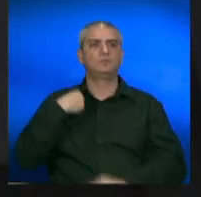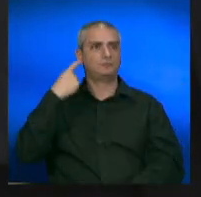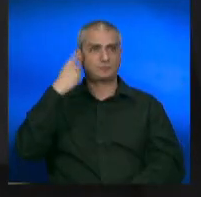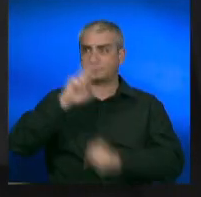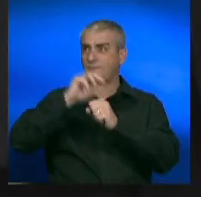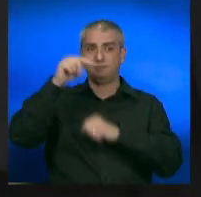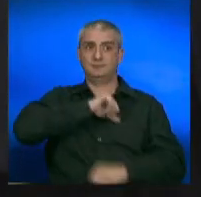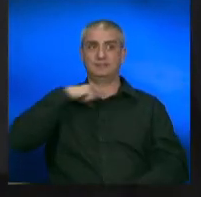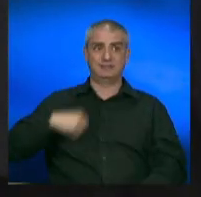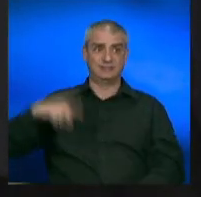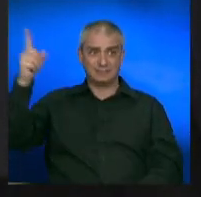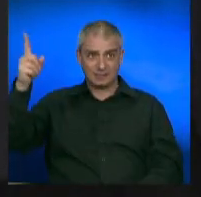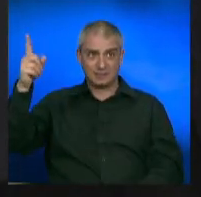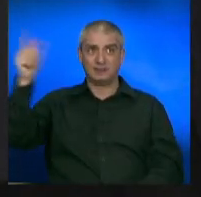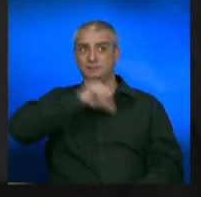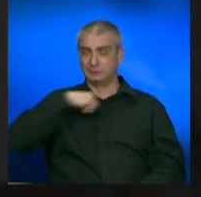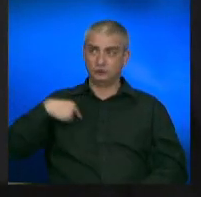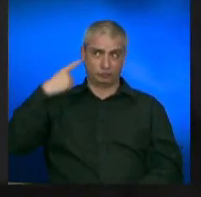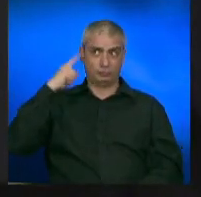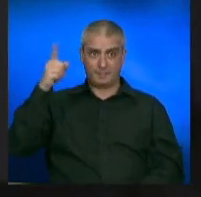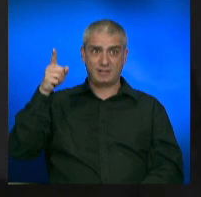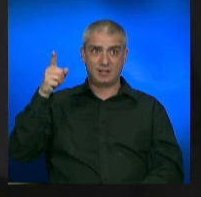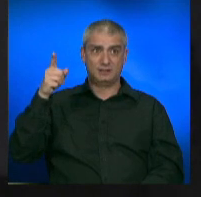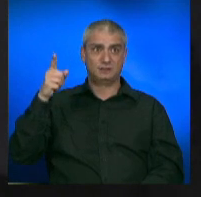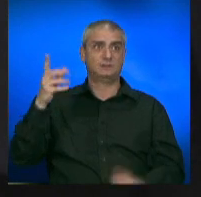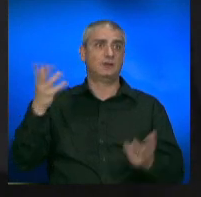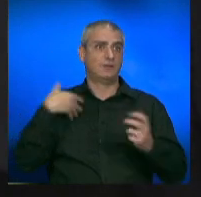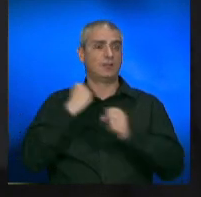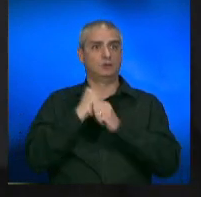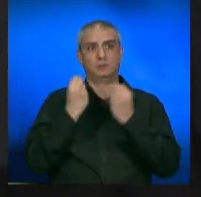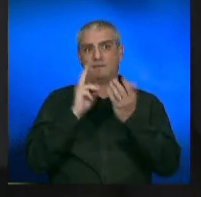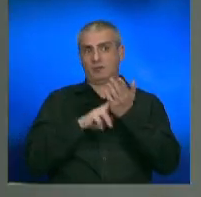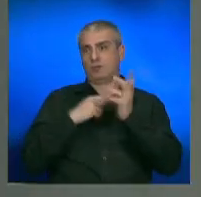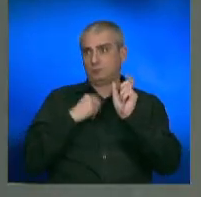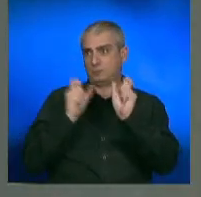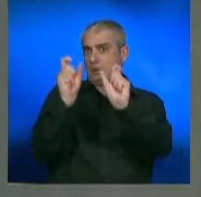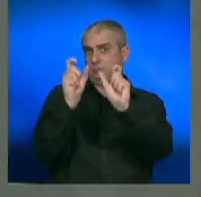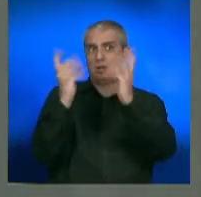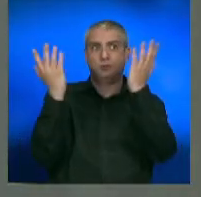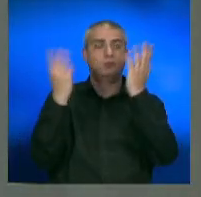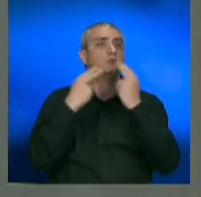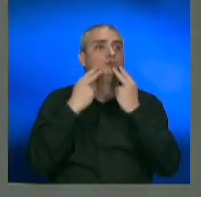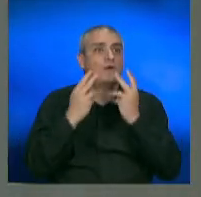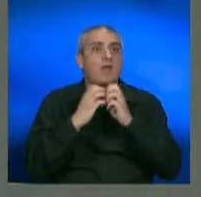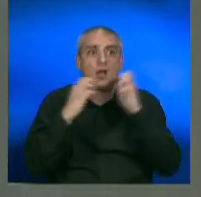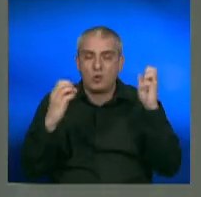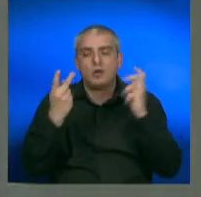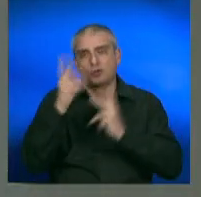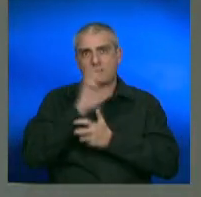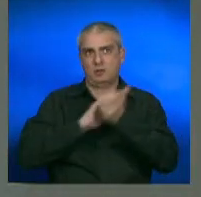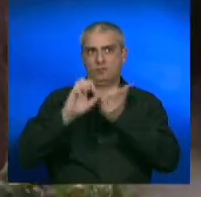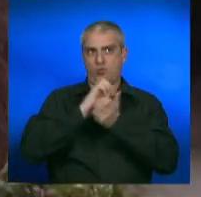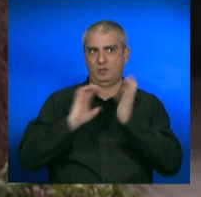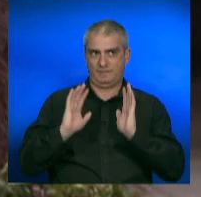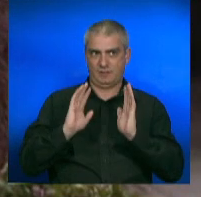China, came out of China, I heard about it. And we made a good move, we closed it down, we stopped it. התשובה הארוכה היא קצת יותר